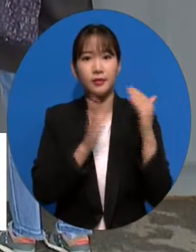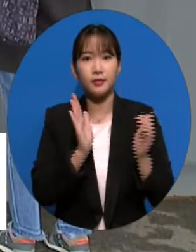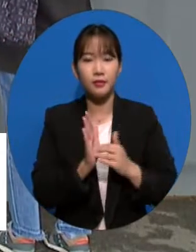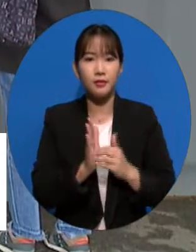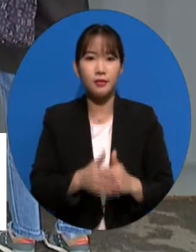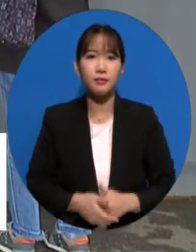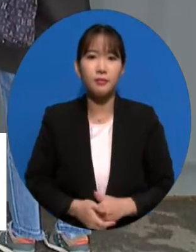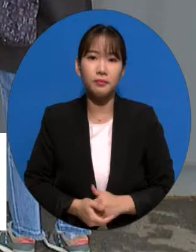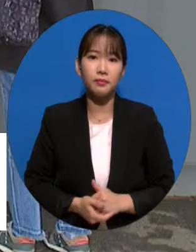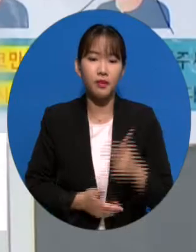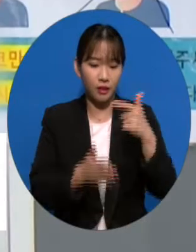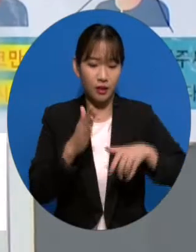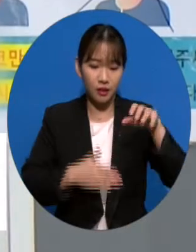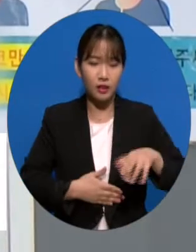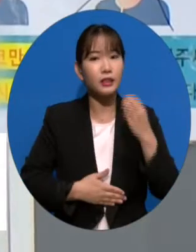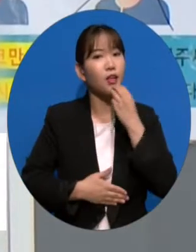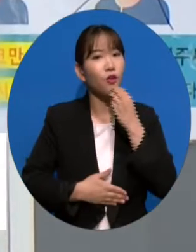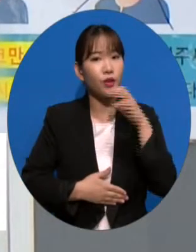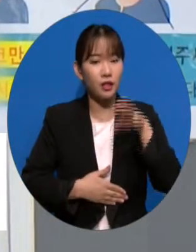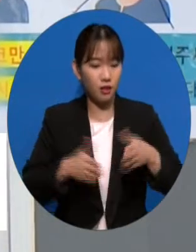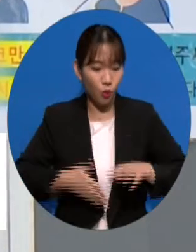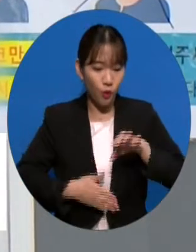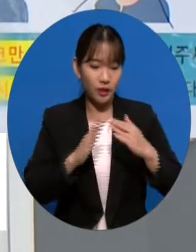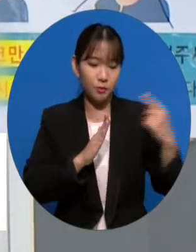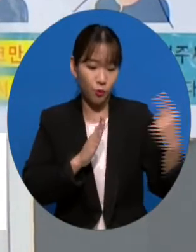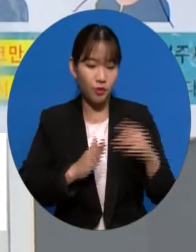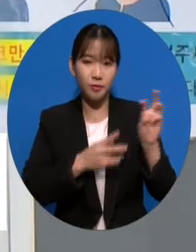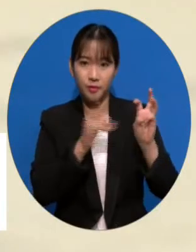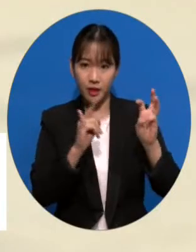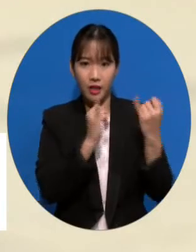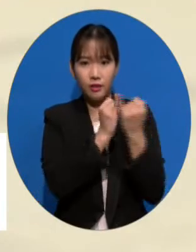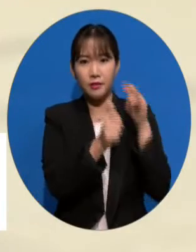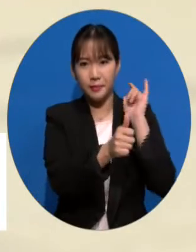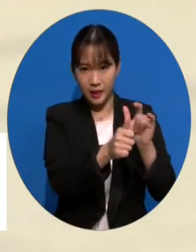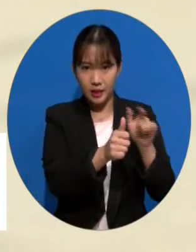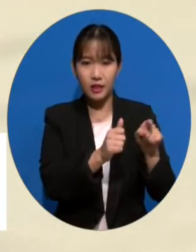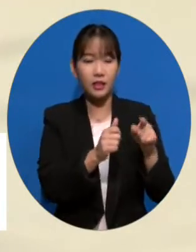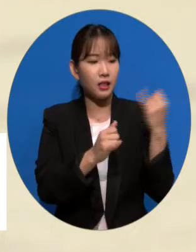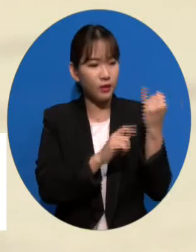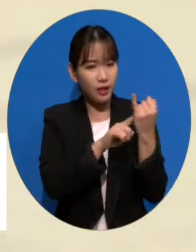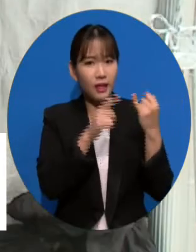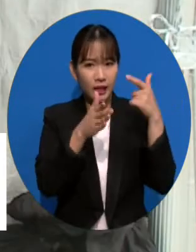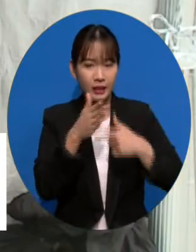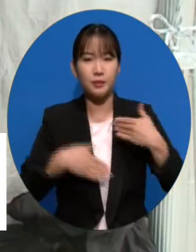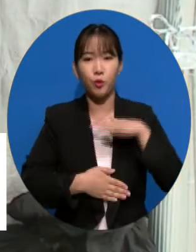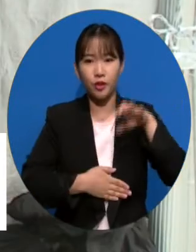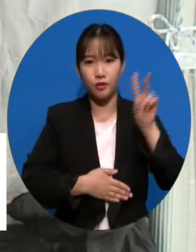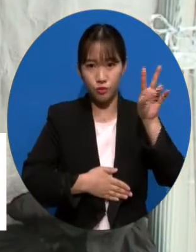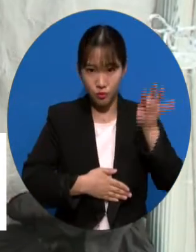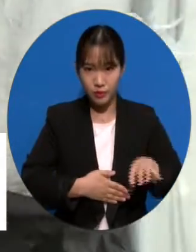했습니다 강 전 에서는 서울에서 고향집을 찾은 30대 여성이 확정됐으며 이 여성의 강진읍 목욕탕